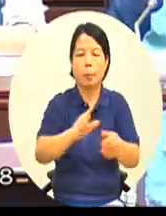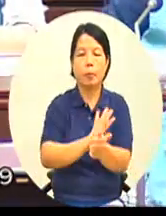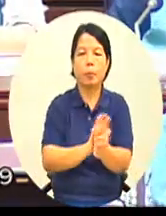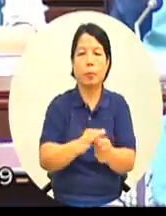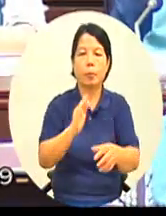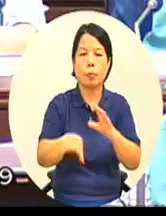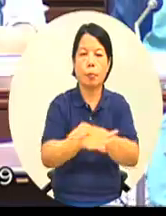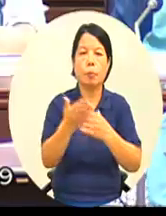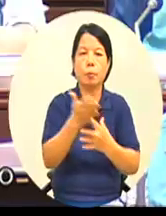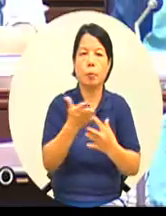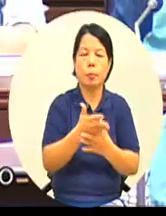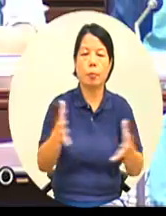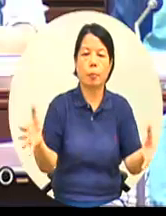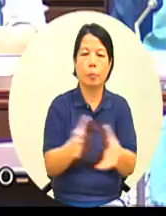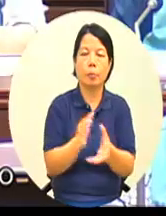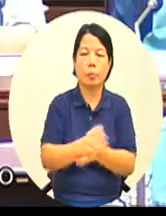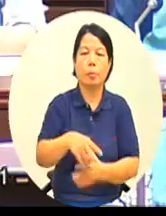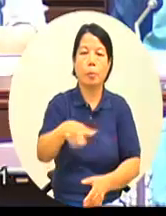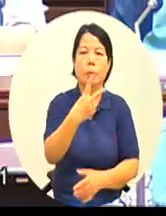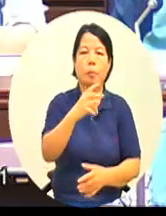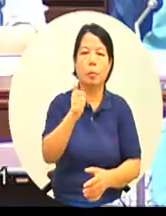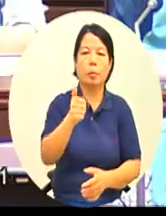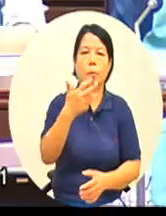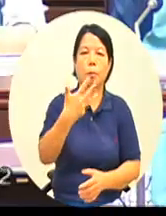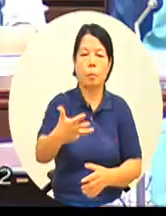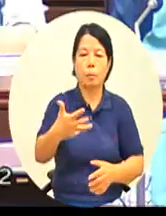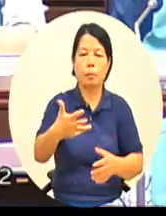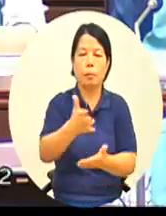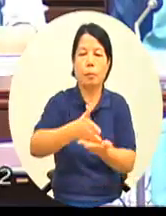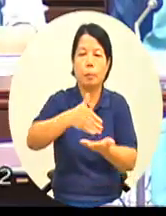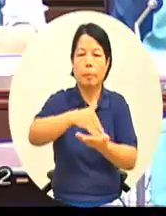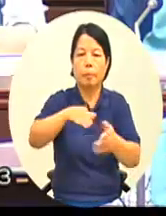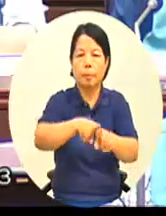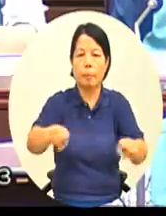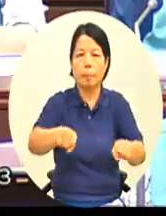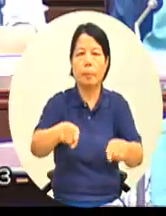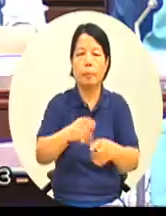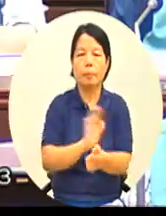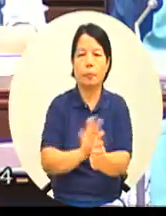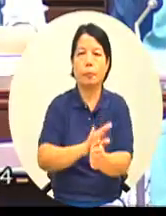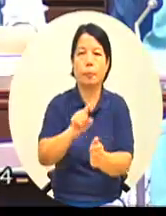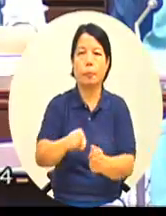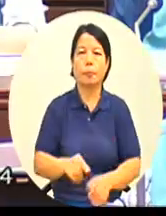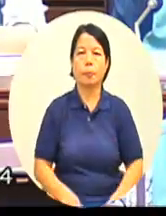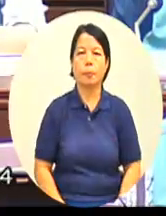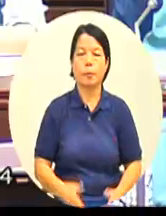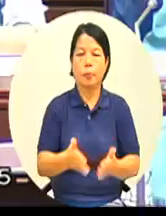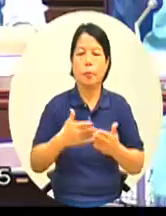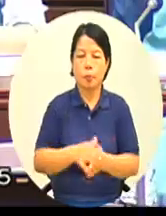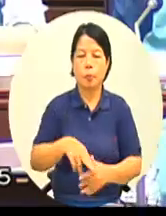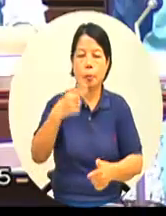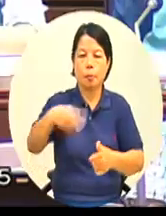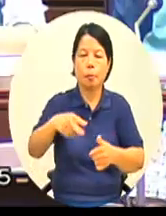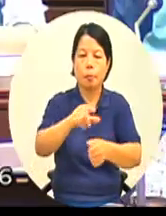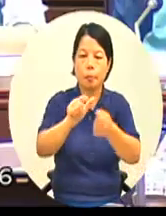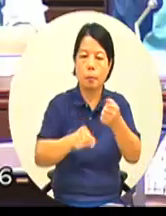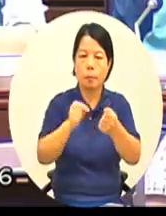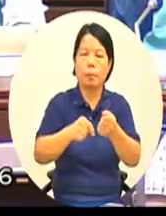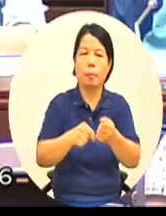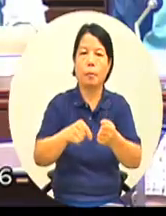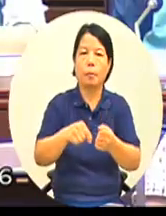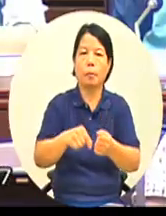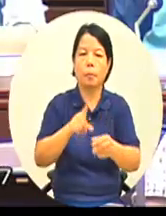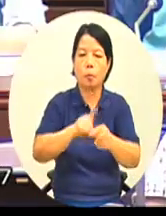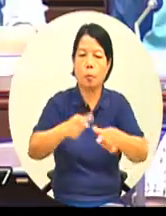总共到时候会有758平这样扩大的一个服务空间，甚至我们也在富民这边也开始增